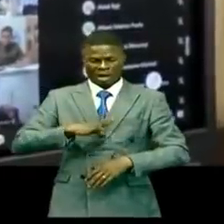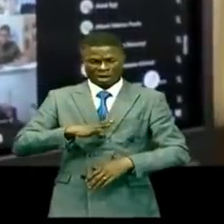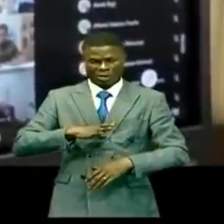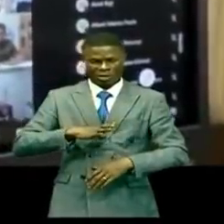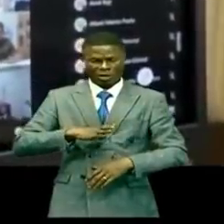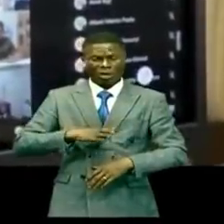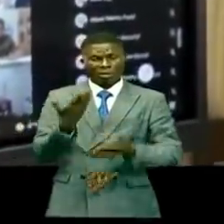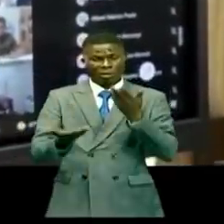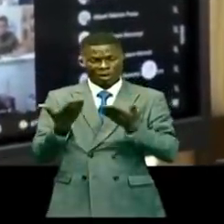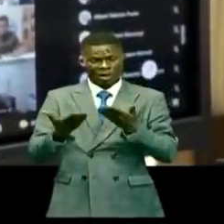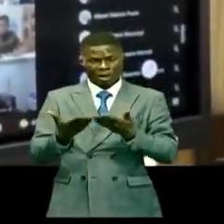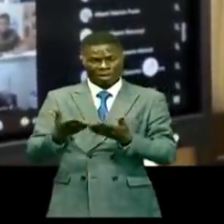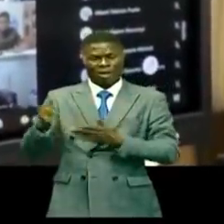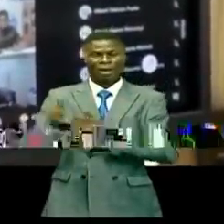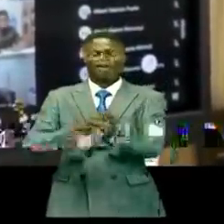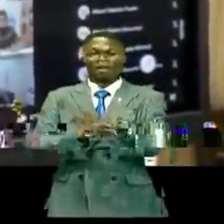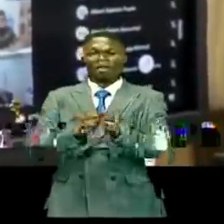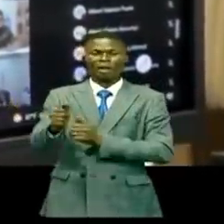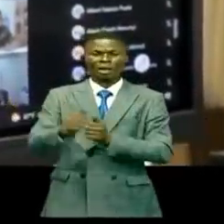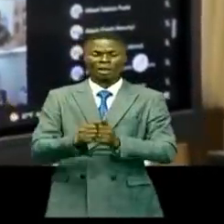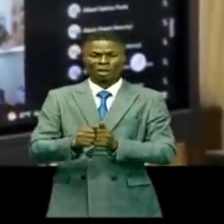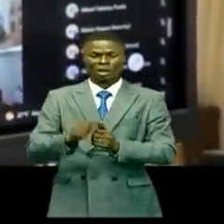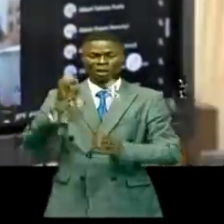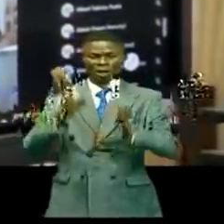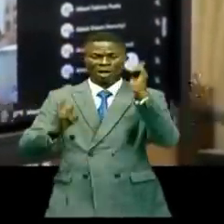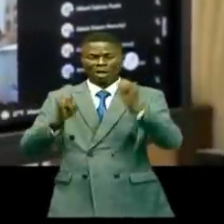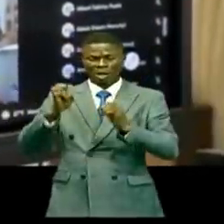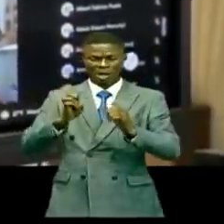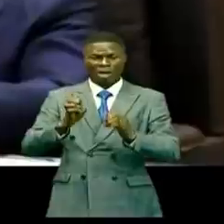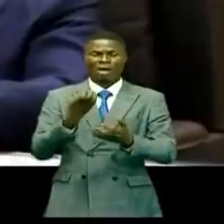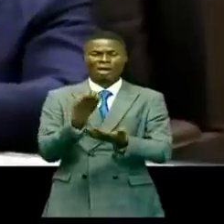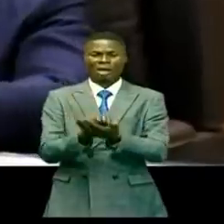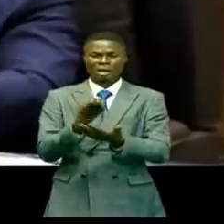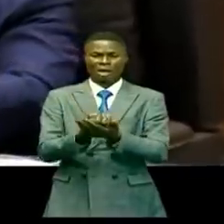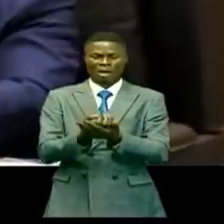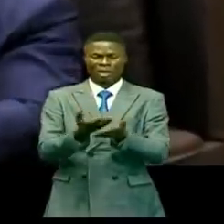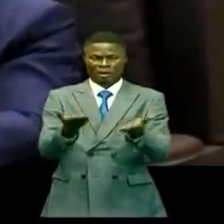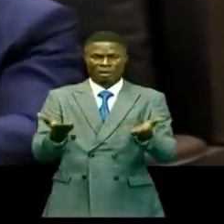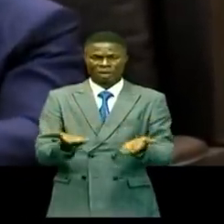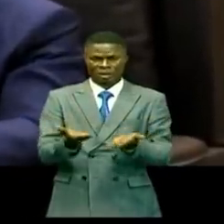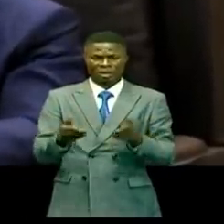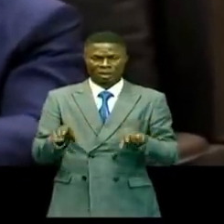qui risquent de mettre en mal nos équilibres macro- et micro-économiques.